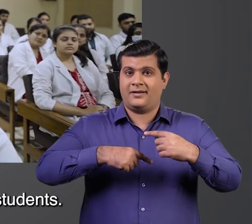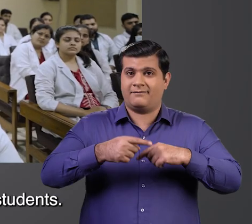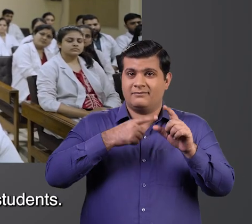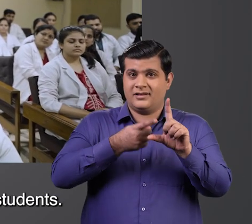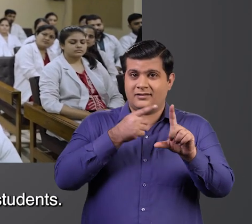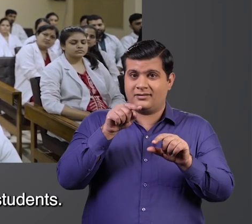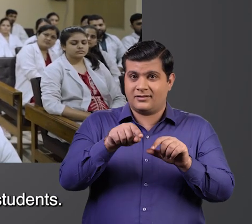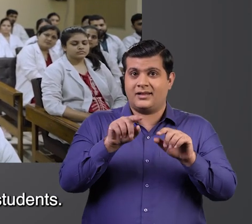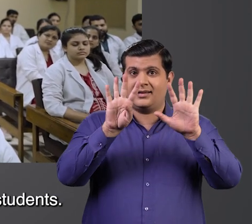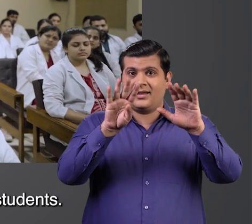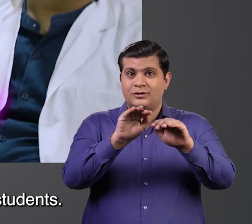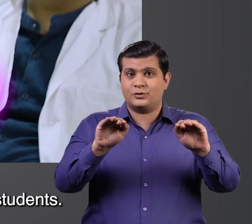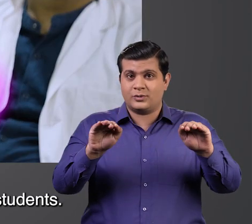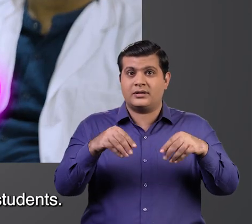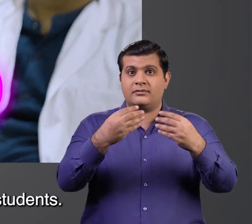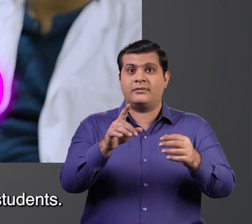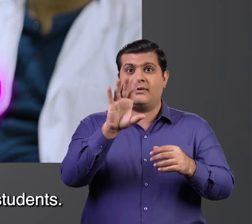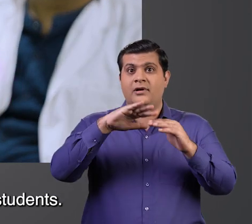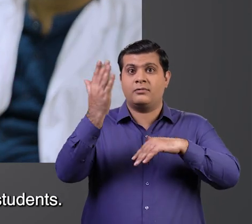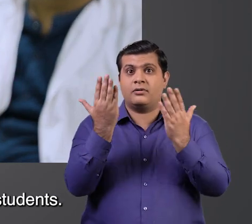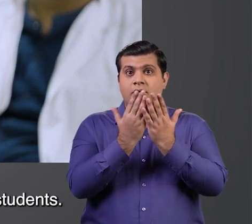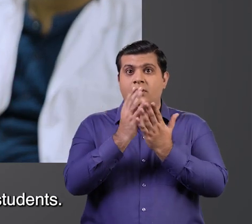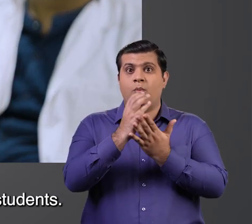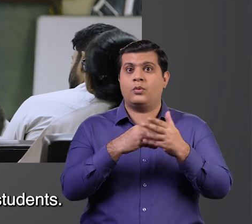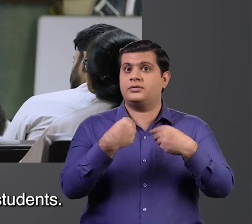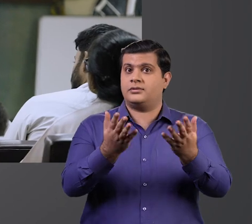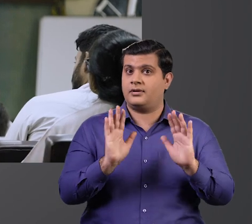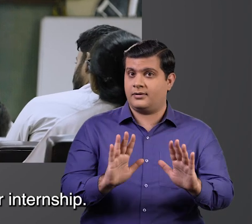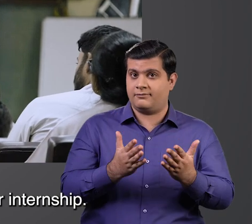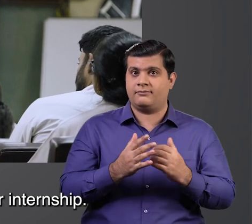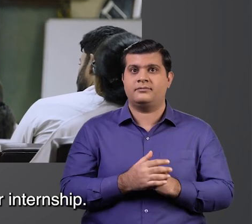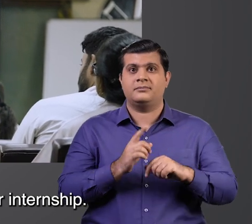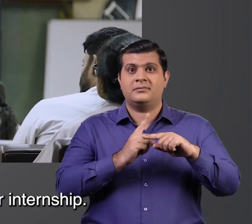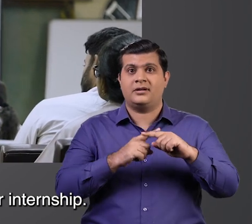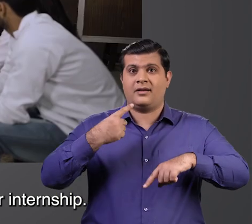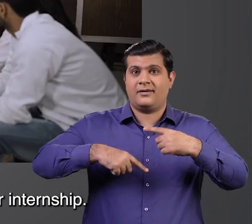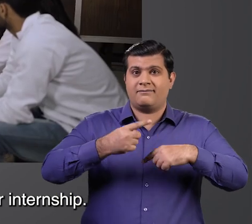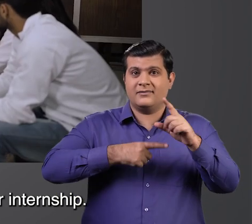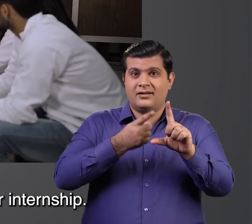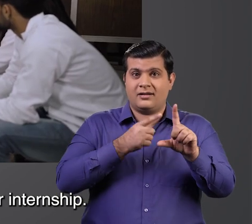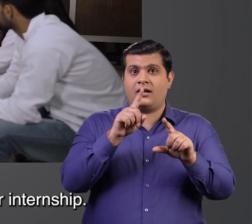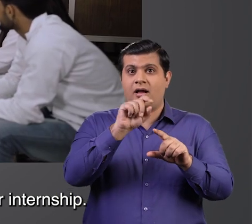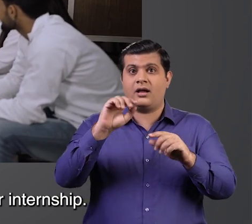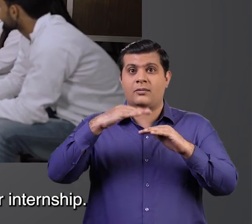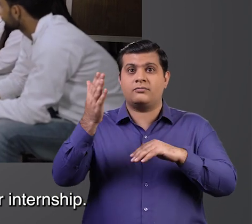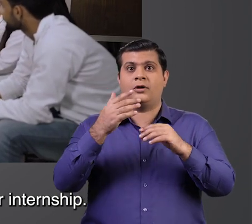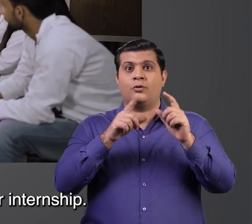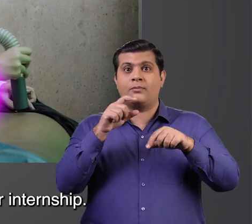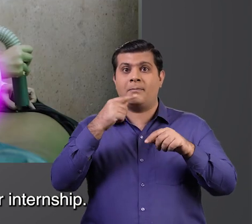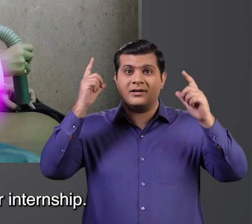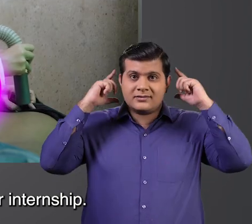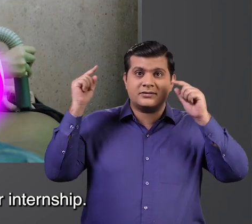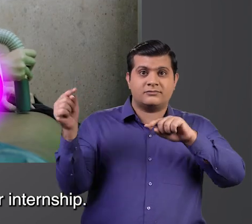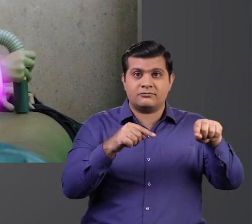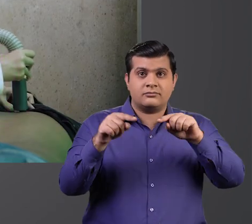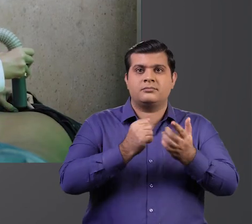यहाँ पर प्रतिवर्ष 9 पोस्ट ग्रेजुएट स्टूडेंट्स के लिए प्रोग्राम चलाए जाते हैं और प्रतिवर्ष 100 से अधिक पैरामेडिक्स